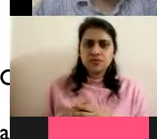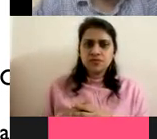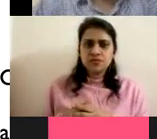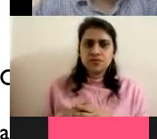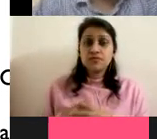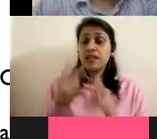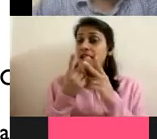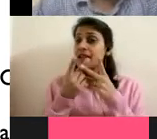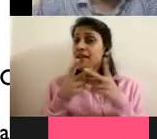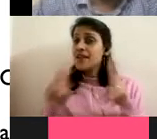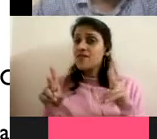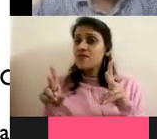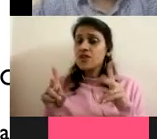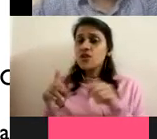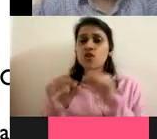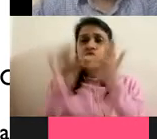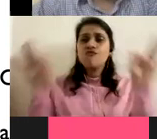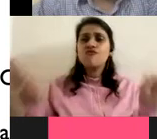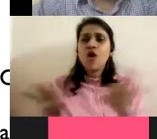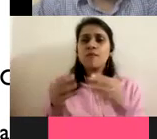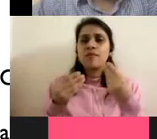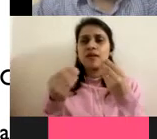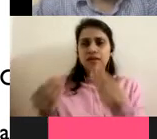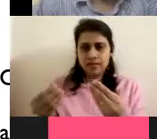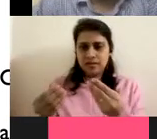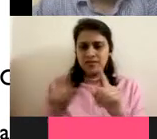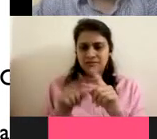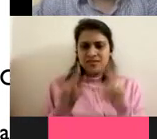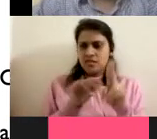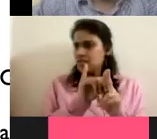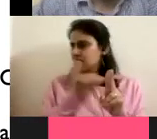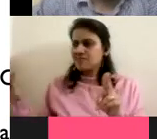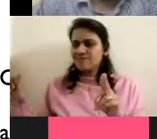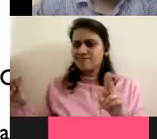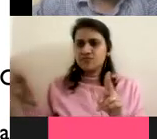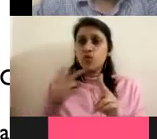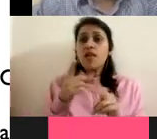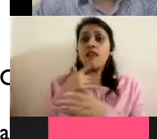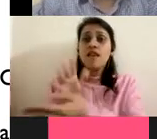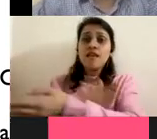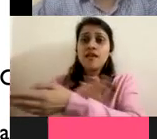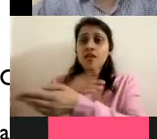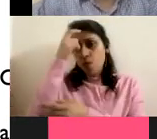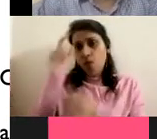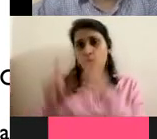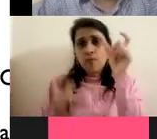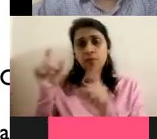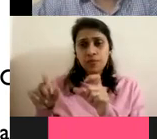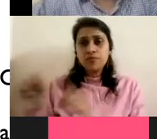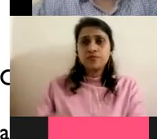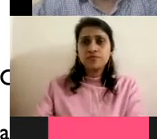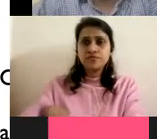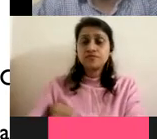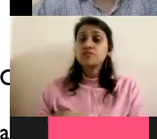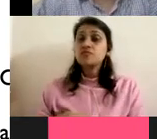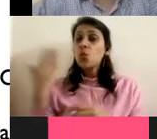ye sab bhi process change bhi ho sakte hain. Matlab, blood disorder hai, unko blood, ट्रांसफ्यूजन के